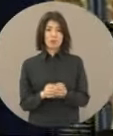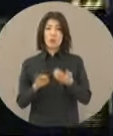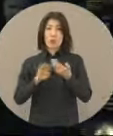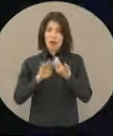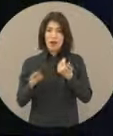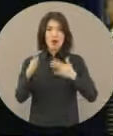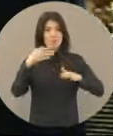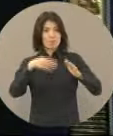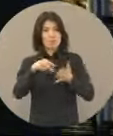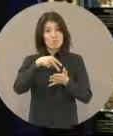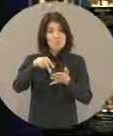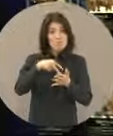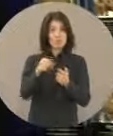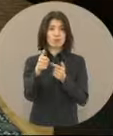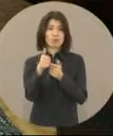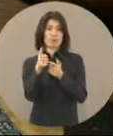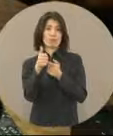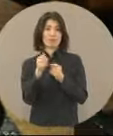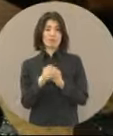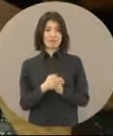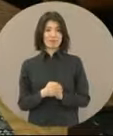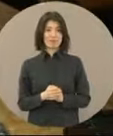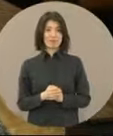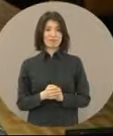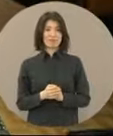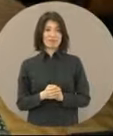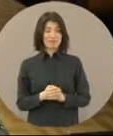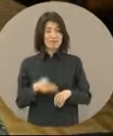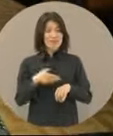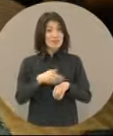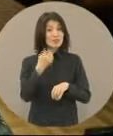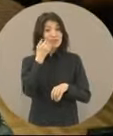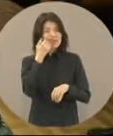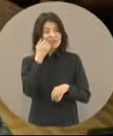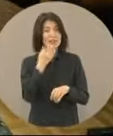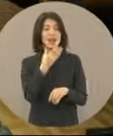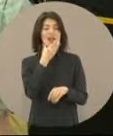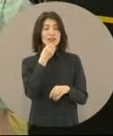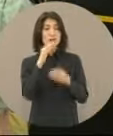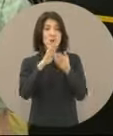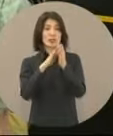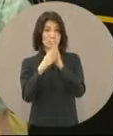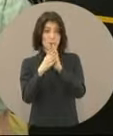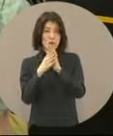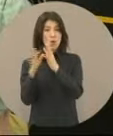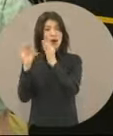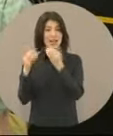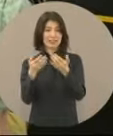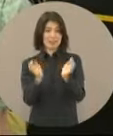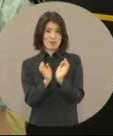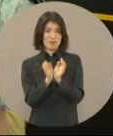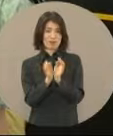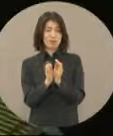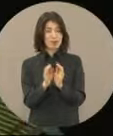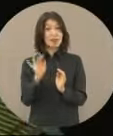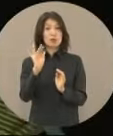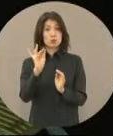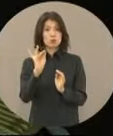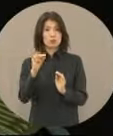そして舞手です。今日練習している幸町林連は堤崎流です。